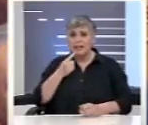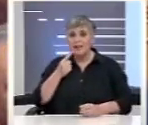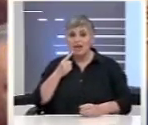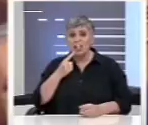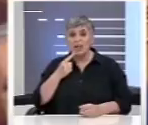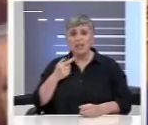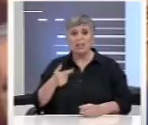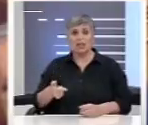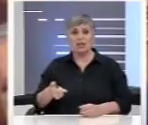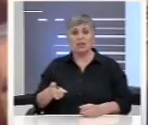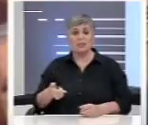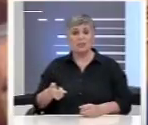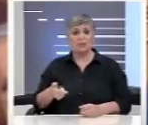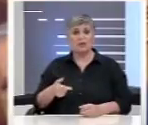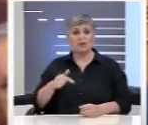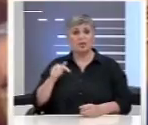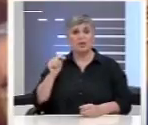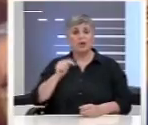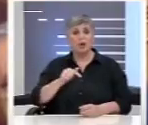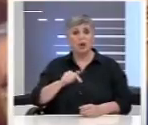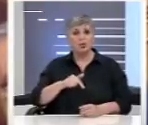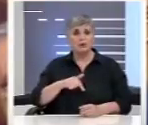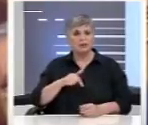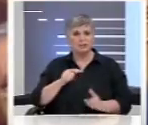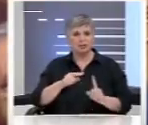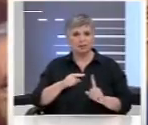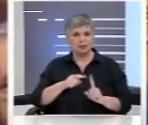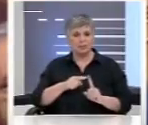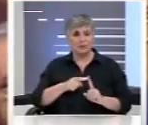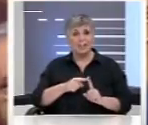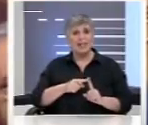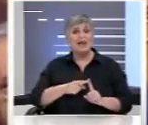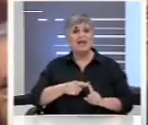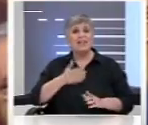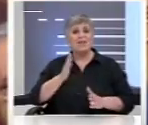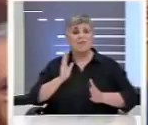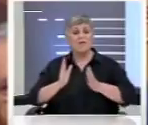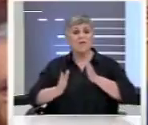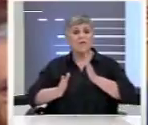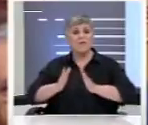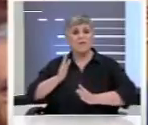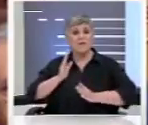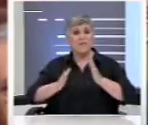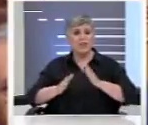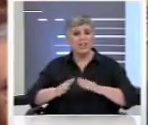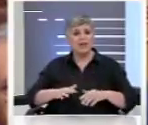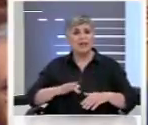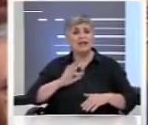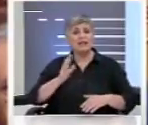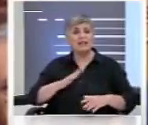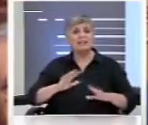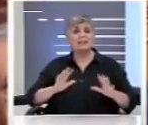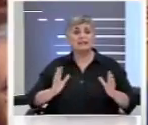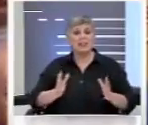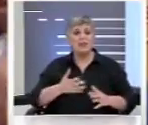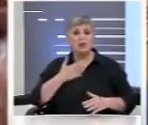been almost from the left in recent years». Η βία υπήρξε σχεδόν από την αριστερά